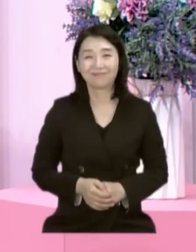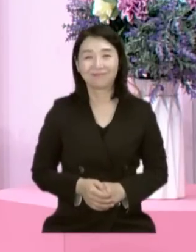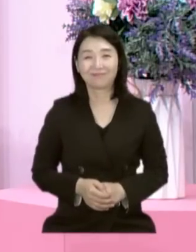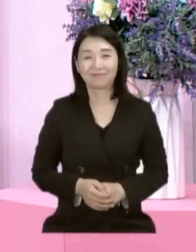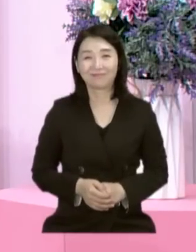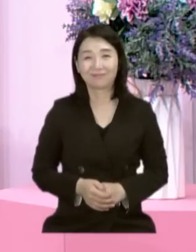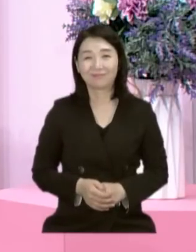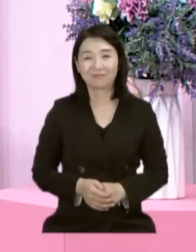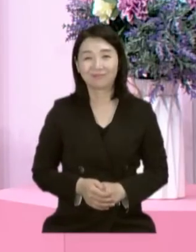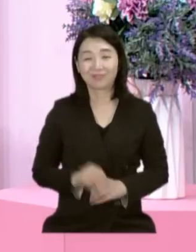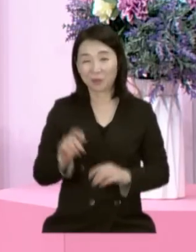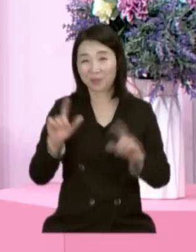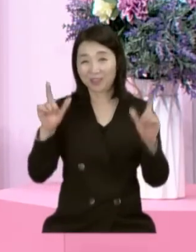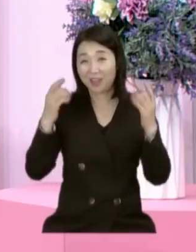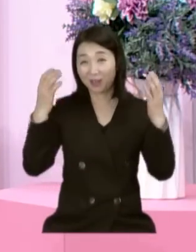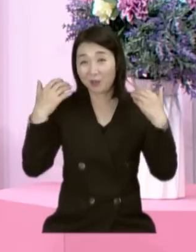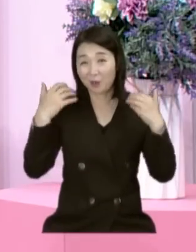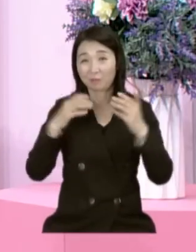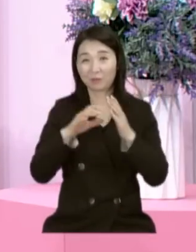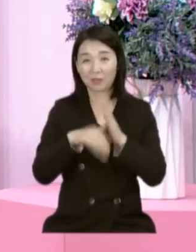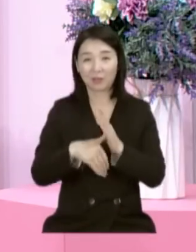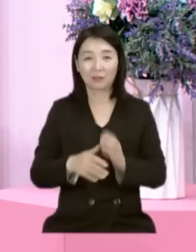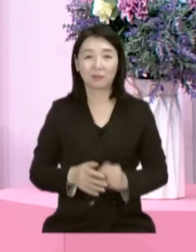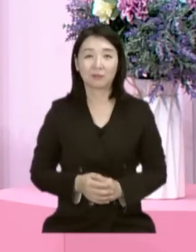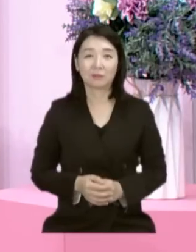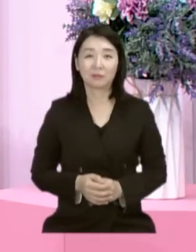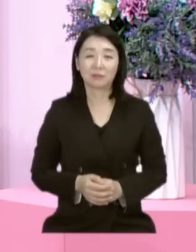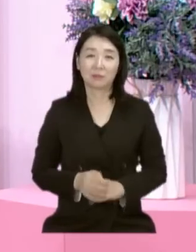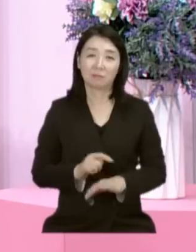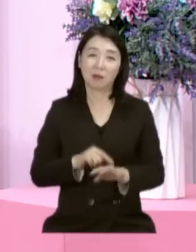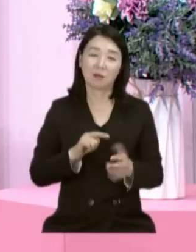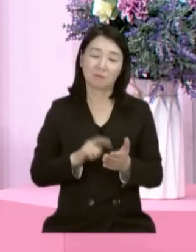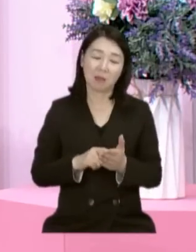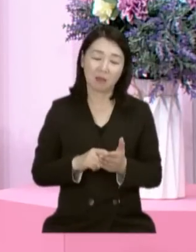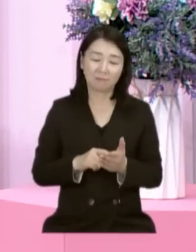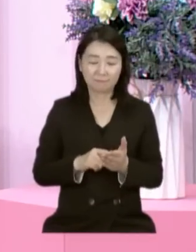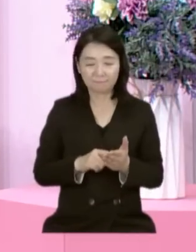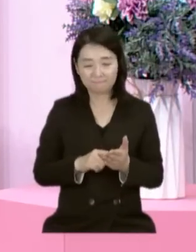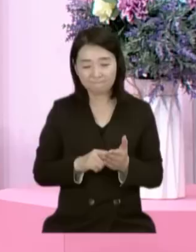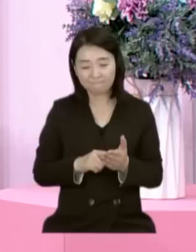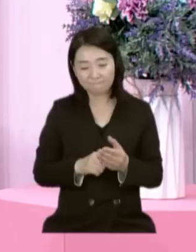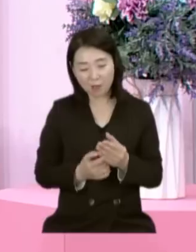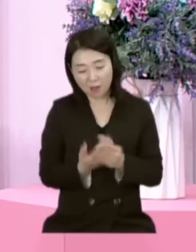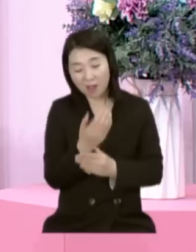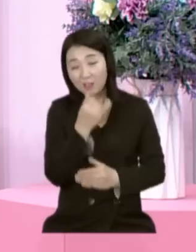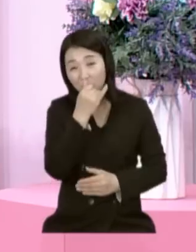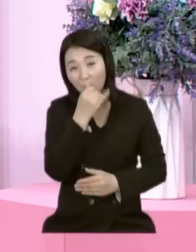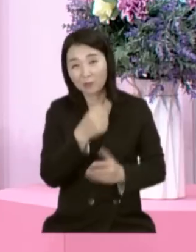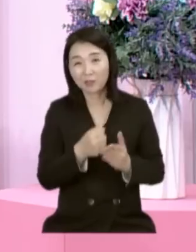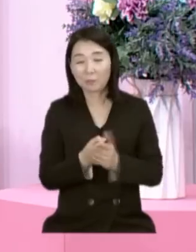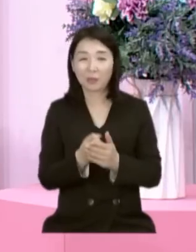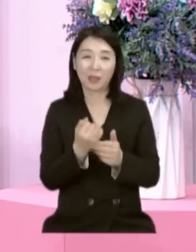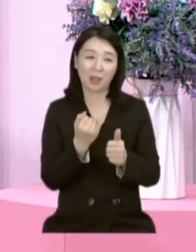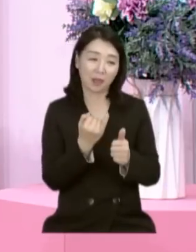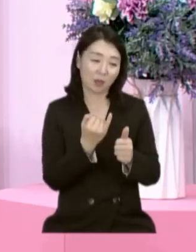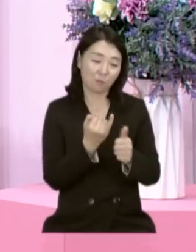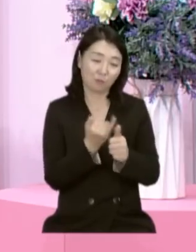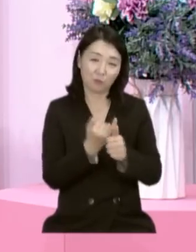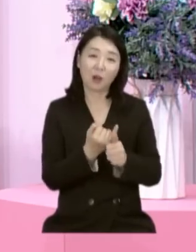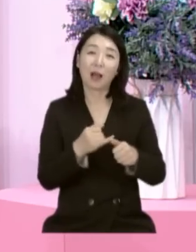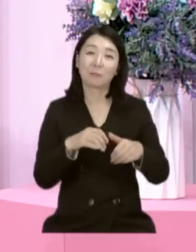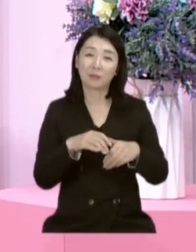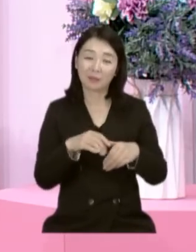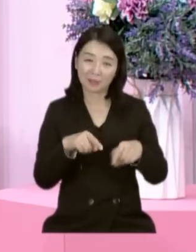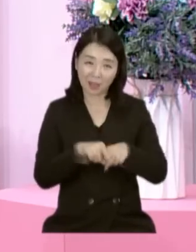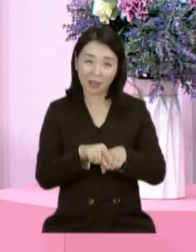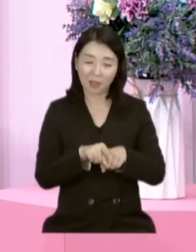뭐 그렇게 해서 이제 어느 날 여름에 네. 그래서 제 마음에 어떤 충동이 생겨가지고 네, 네. 아내 손 잡고 야